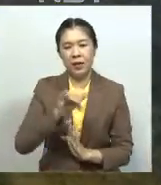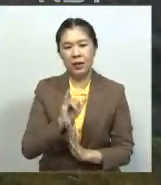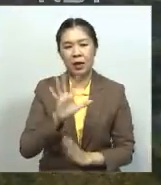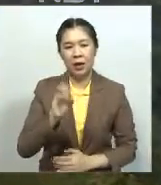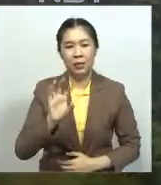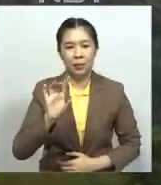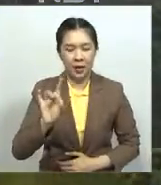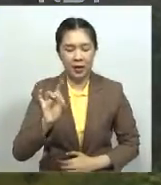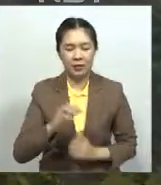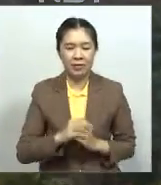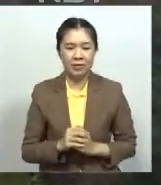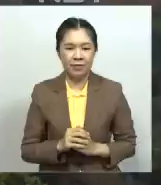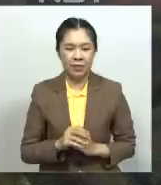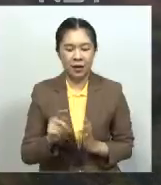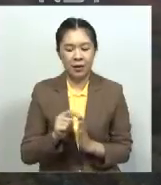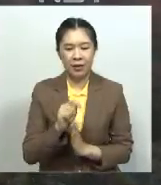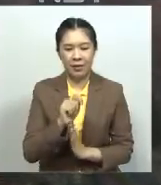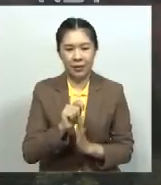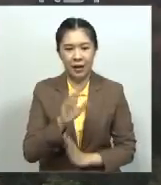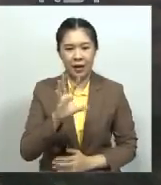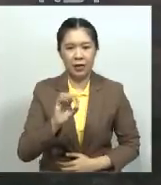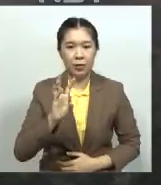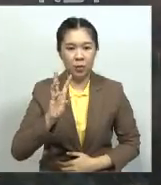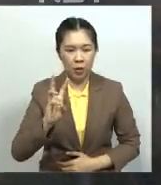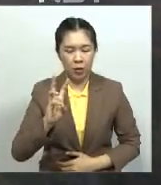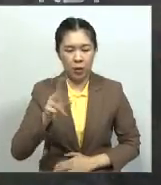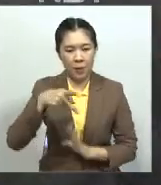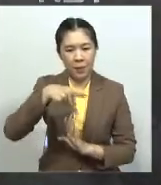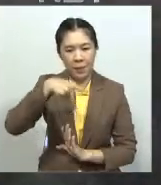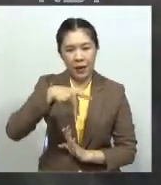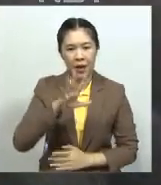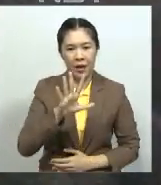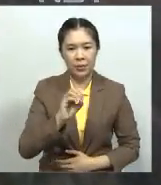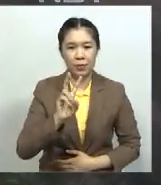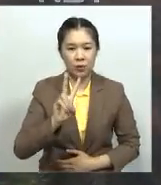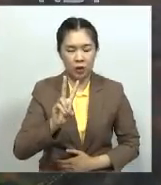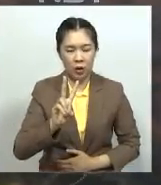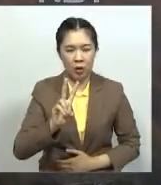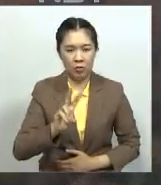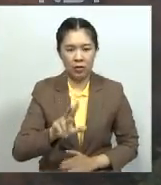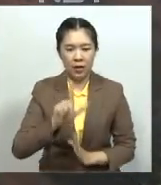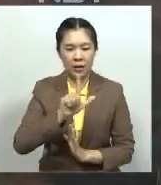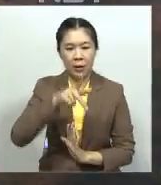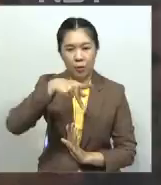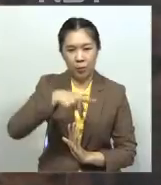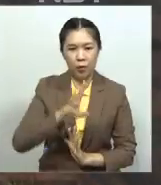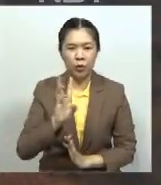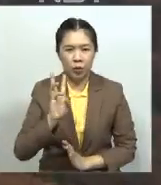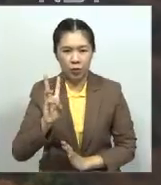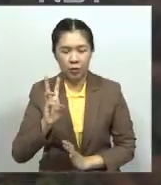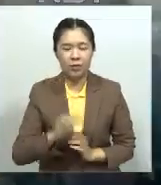า58จุดขณะที่จังหวัดตาก56จุดจังหวัดแพร่52จุดและจังหวัดลำพูน6จุด